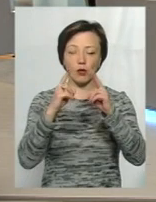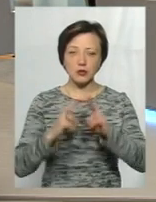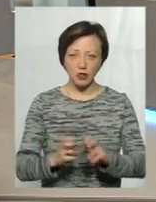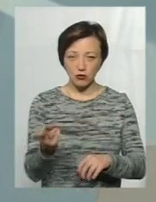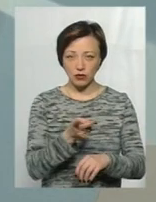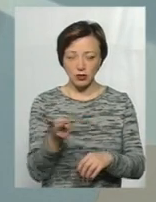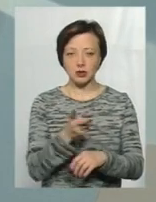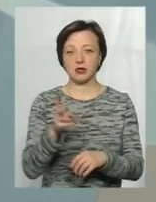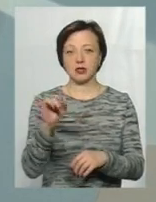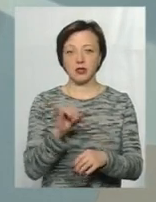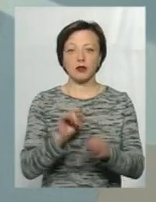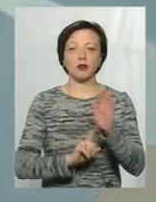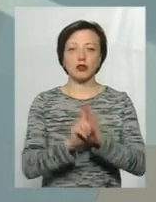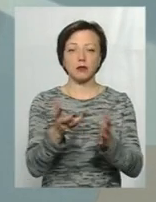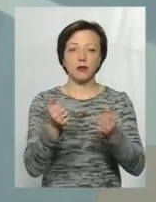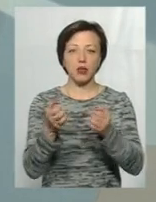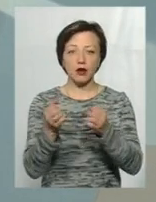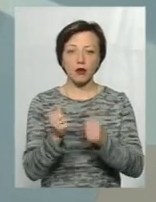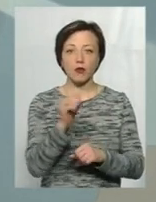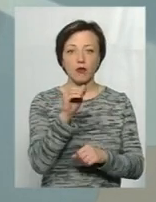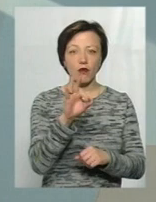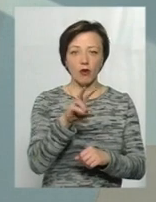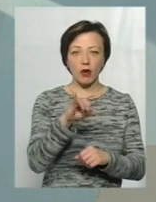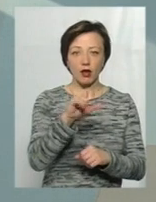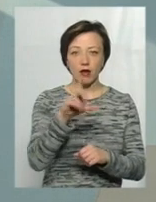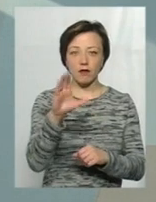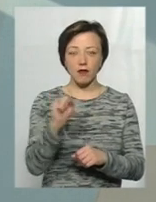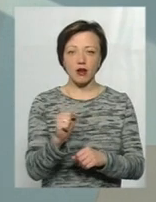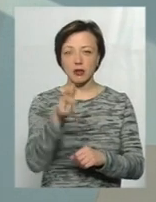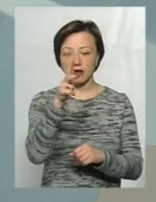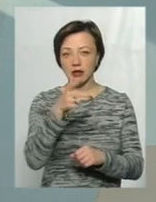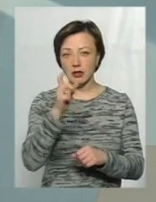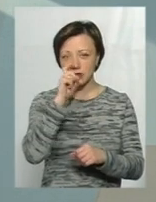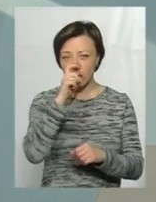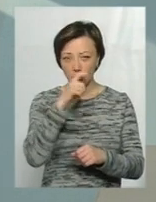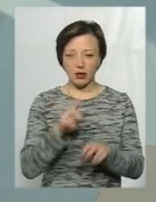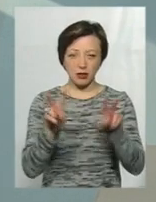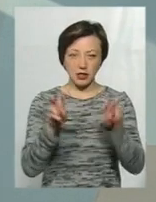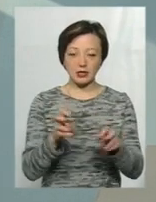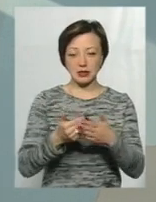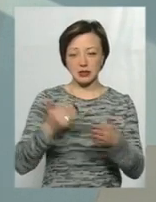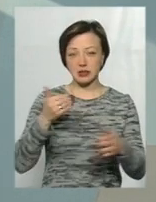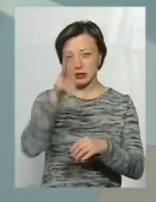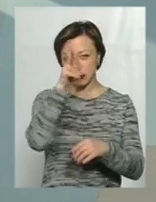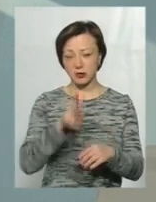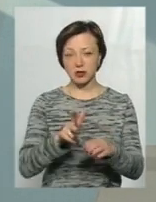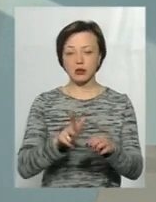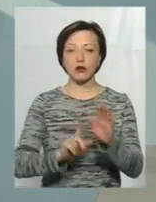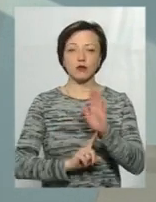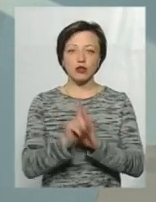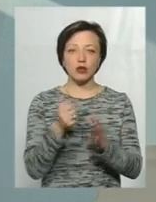обстежтесь, почніть прийом тої самої препаратів фолієвої кислоти за 3 місяці, як сьогодні радять, розпочати за 3 місяці